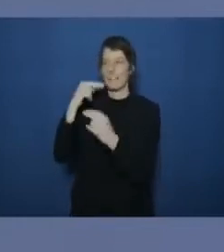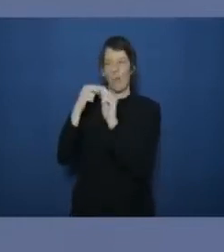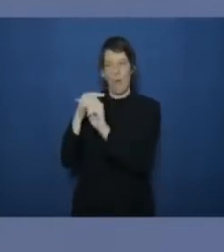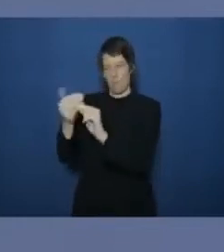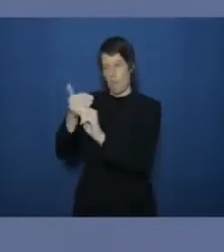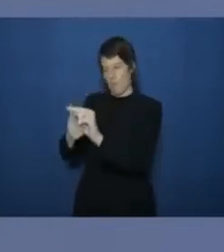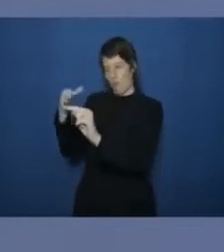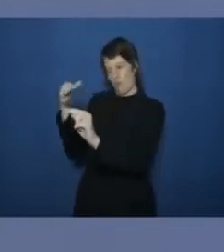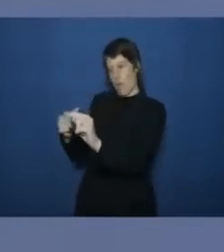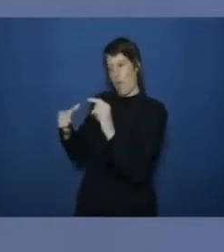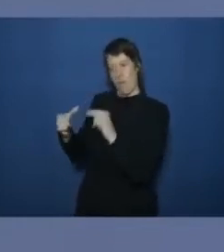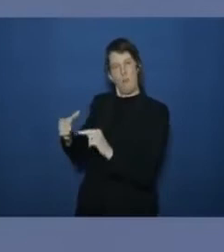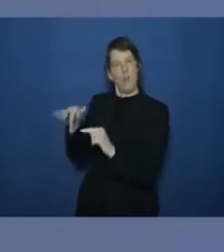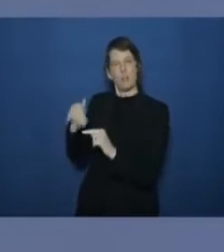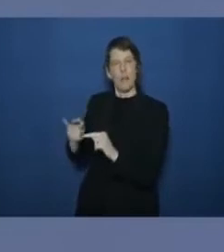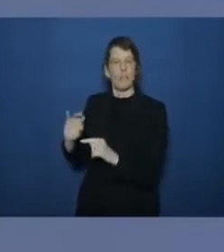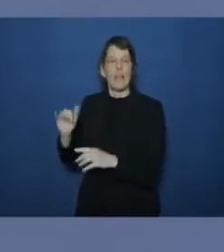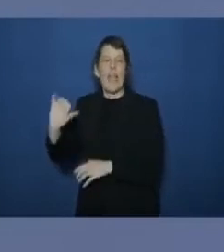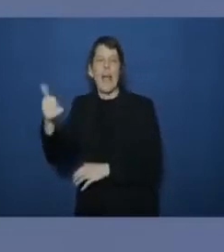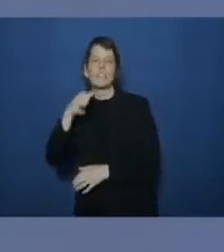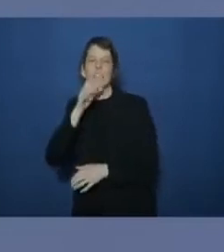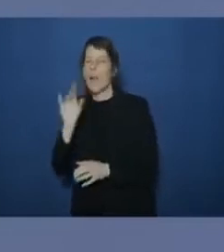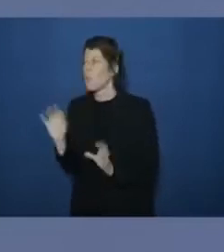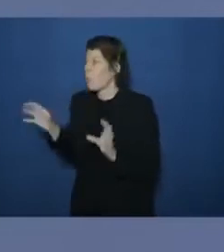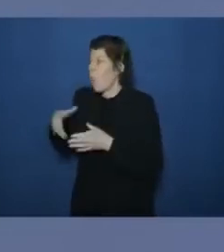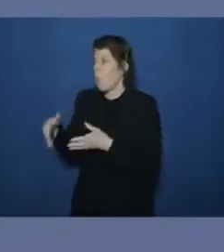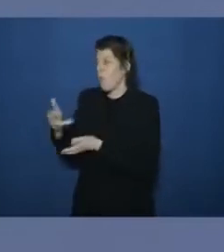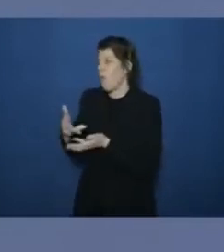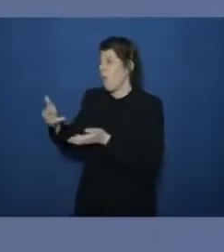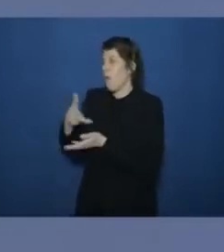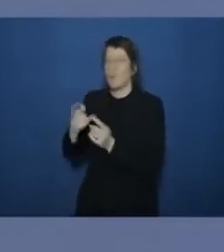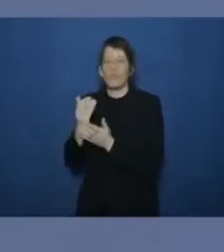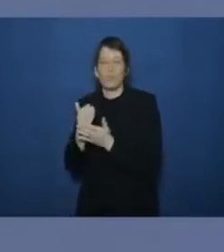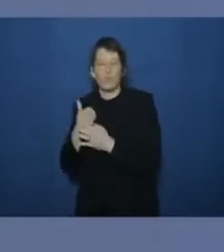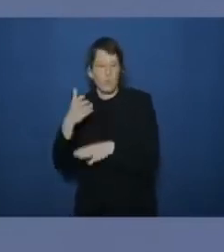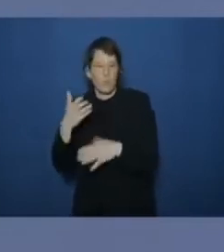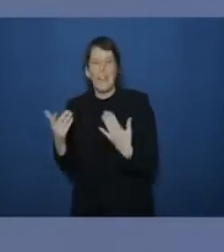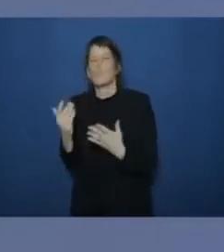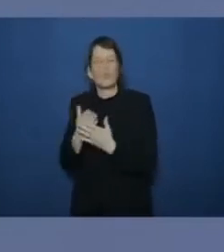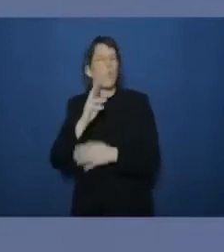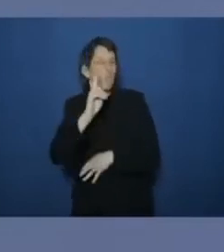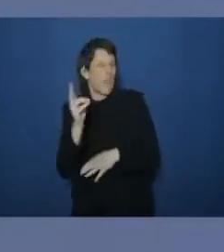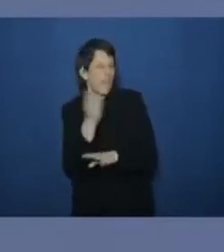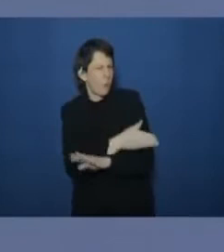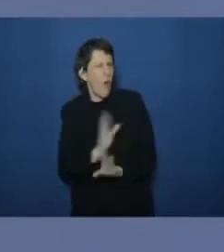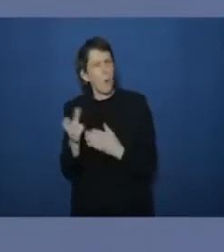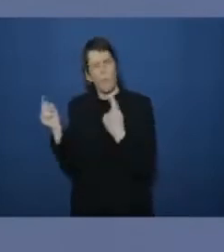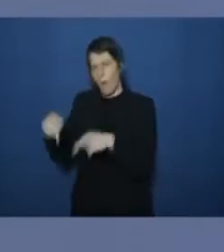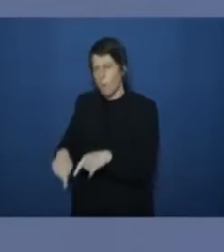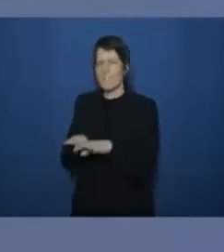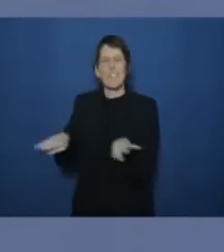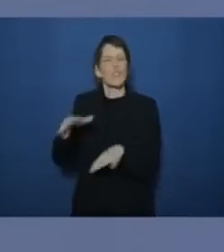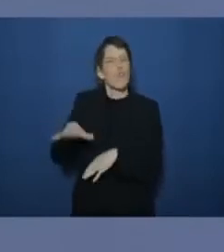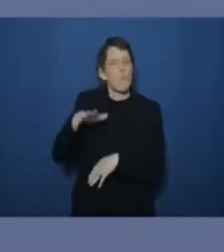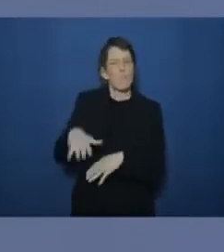da wird vielleicht das erste Getränk genommen in der kleinen Gruppe, dass die sind zeitweise bestellt, sodass da nicht eine Riesengruppe ist. Tisch 15,